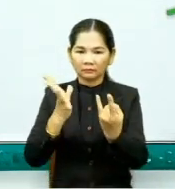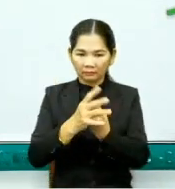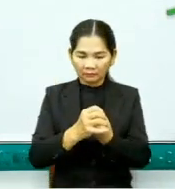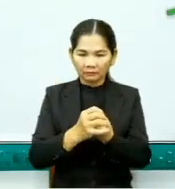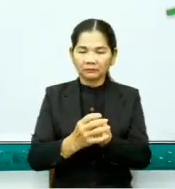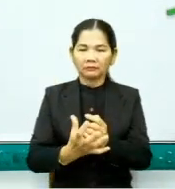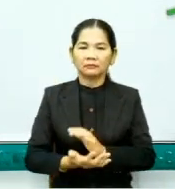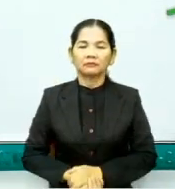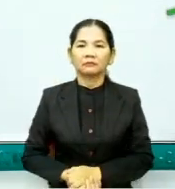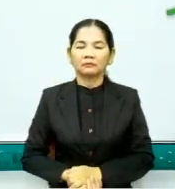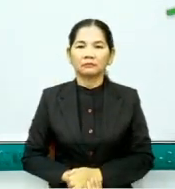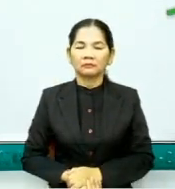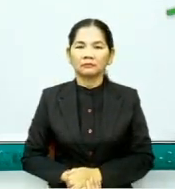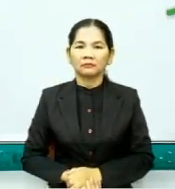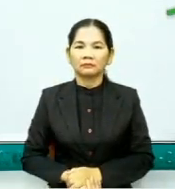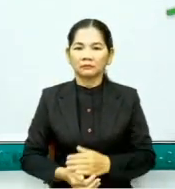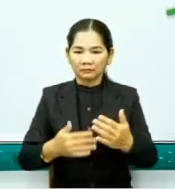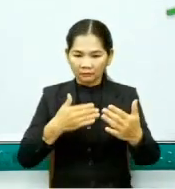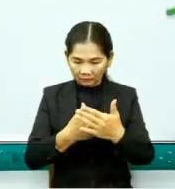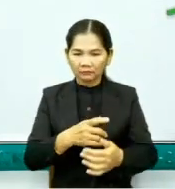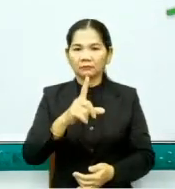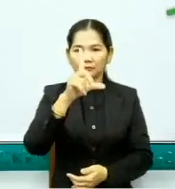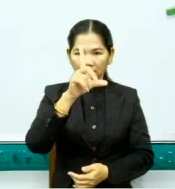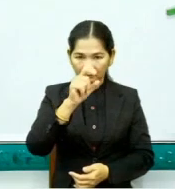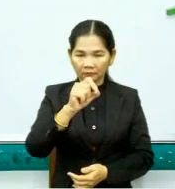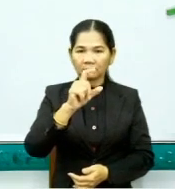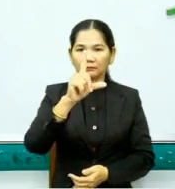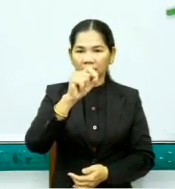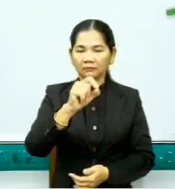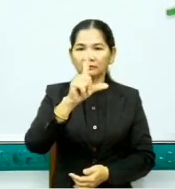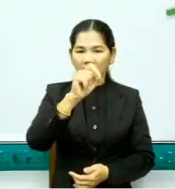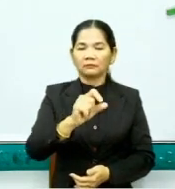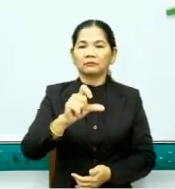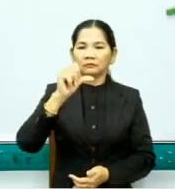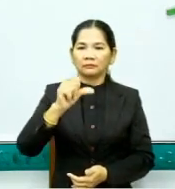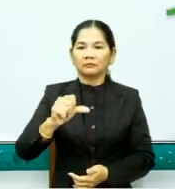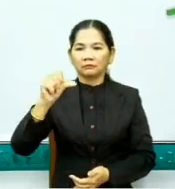pro man chất đắp mơn nè